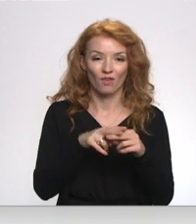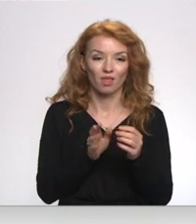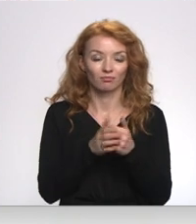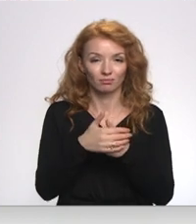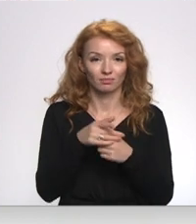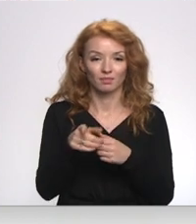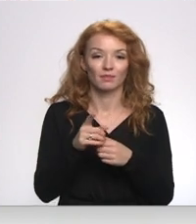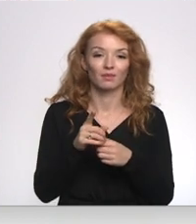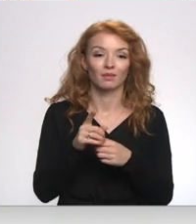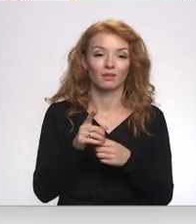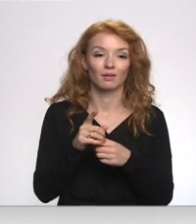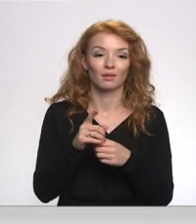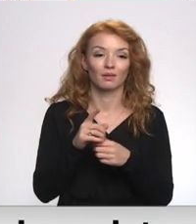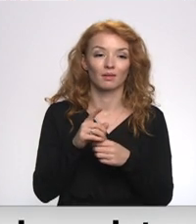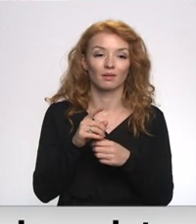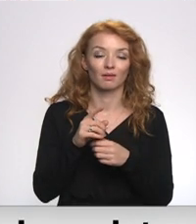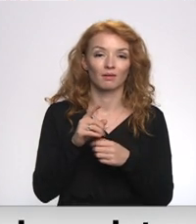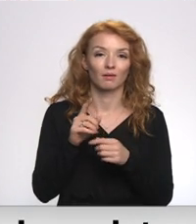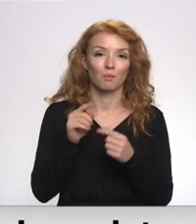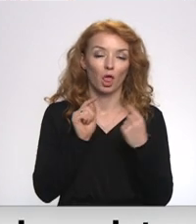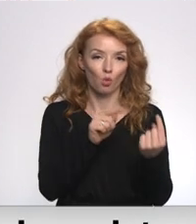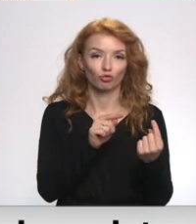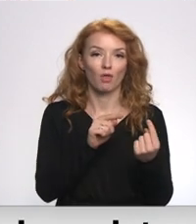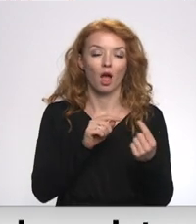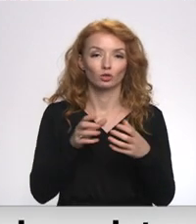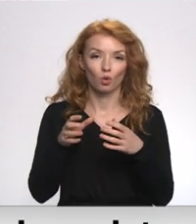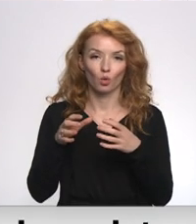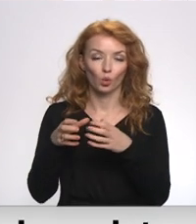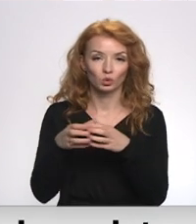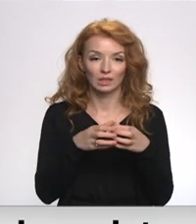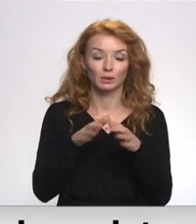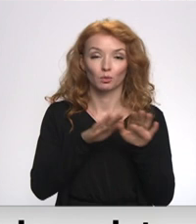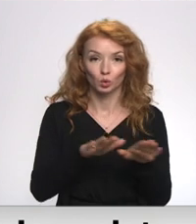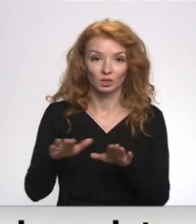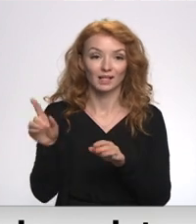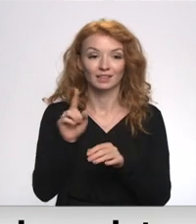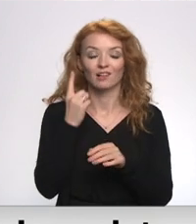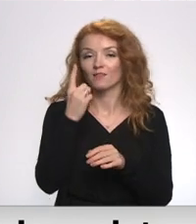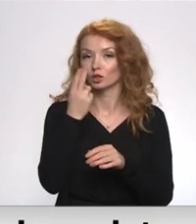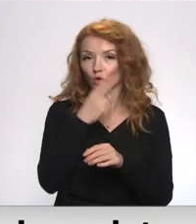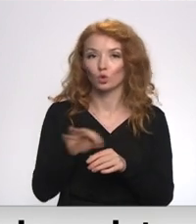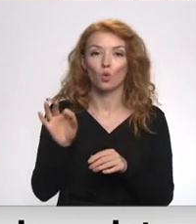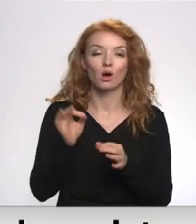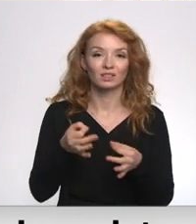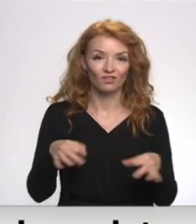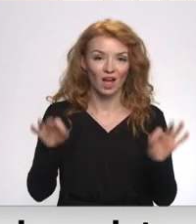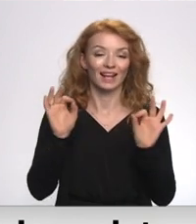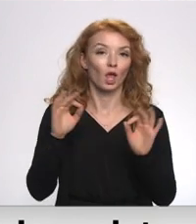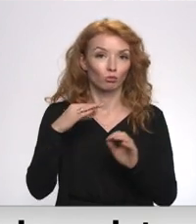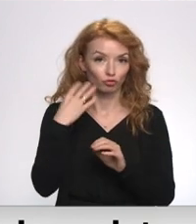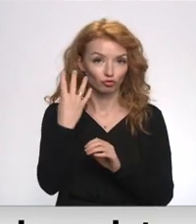tādreizējā Māpūznieku mājām Nacionālās pretošanās kustības muzejas ir viens no būtiskiem